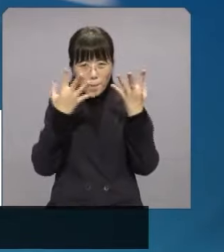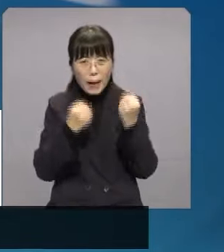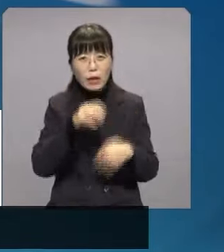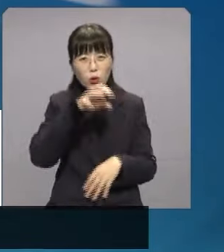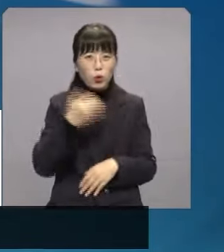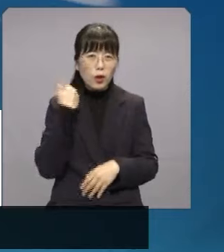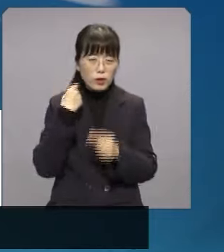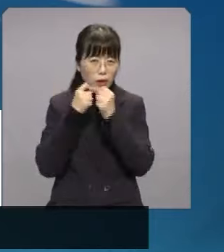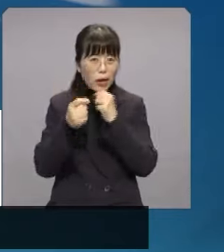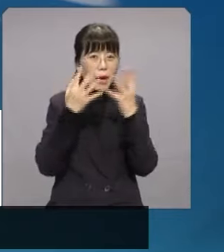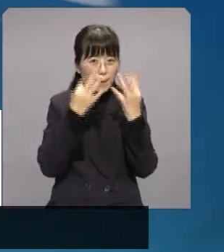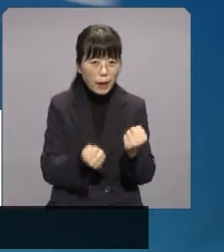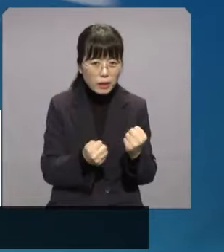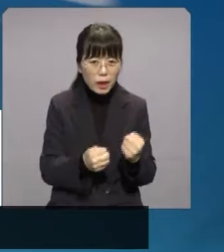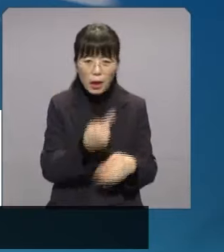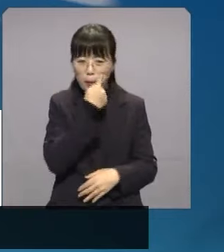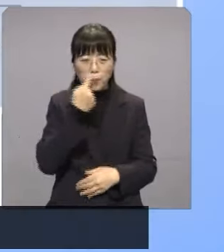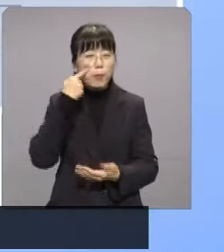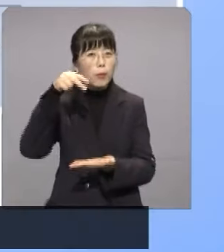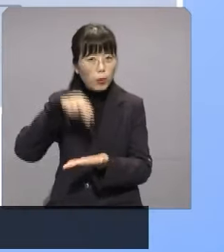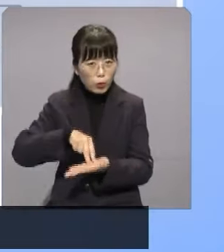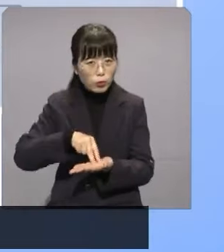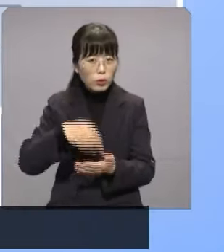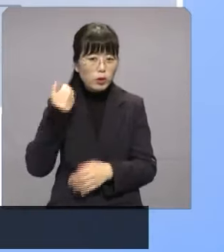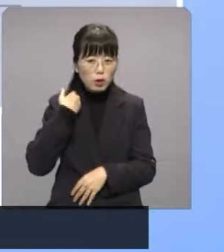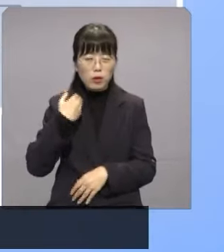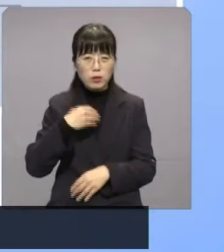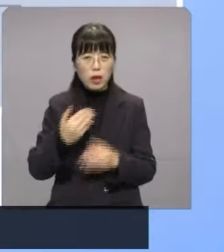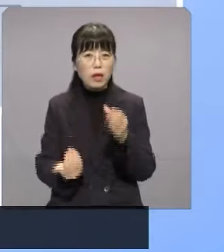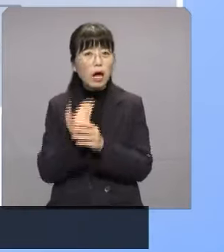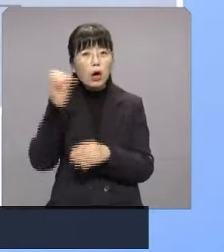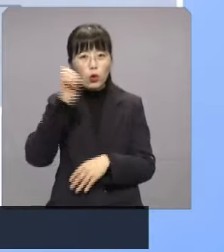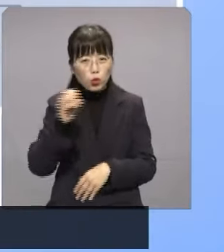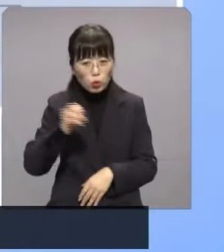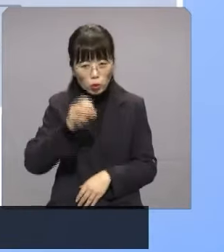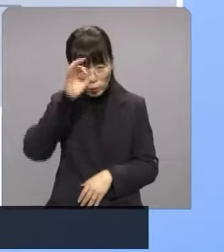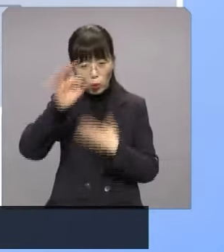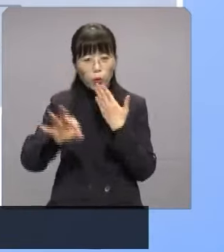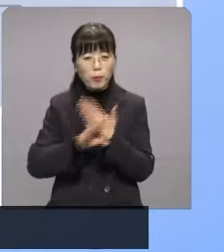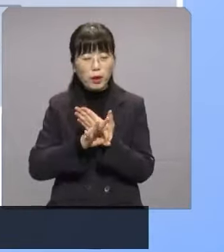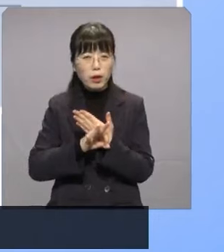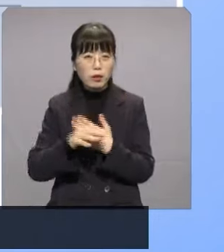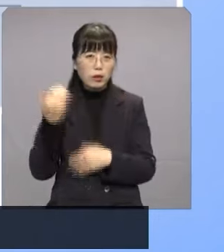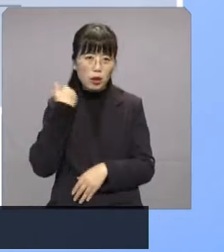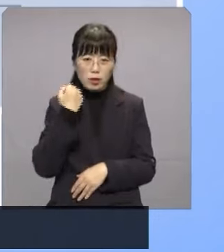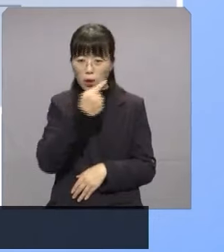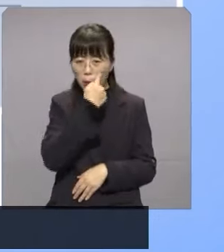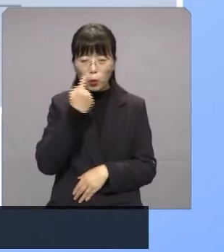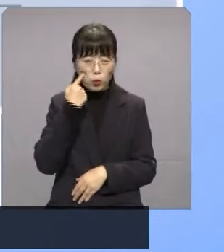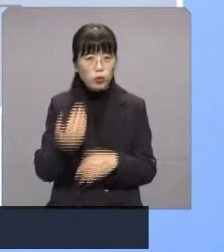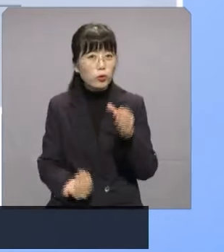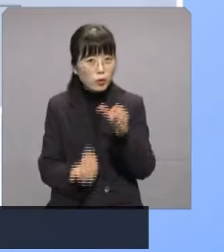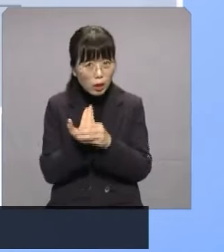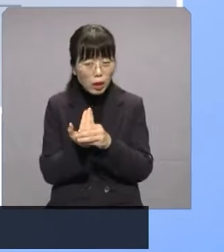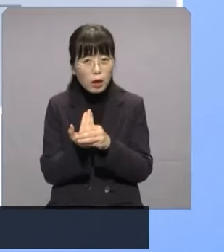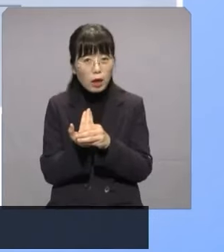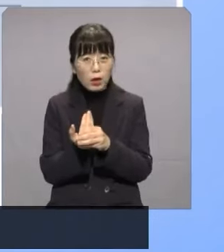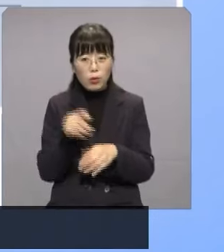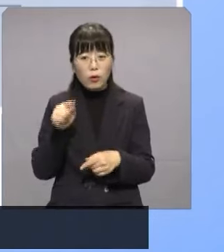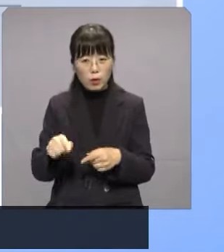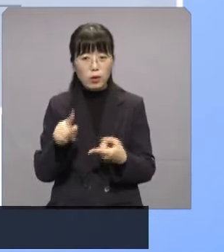볼 수가 있습니다. 문제는 전세 보증의 사고율이라고 할 수가 있는데요. 그러니까 전세 보증을 해줬는데 사고가 얼마큼 나느냐의 비율이